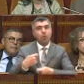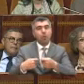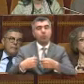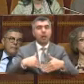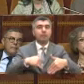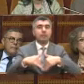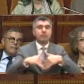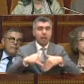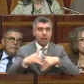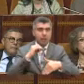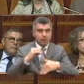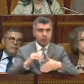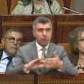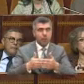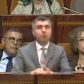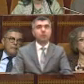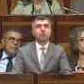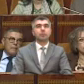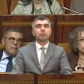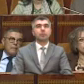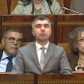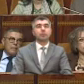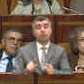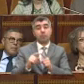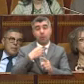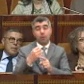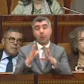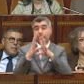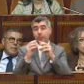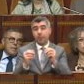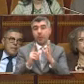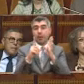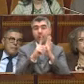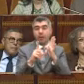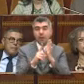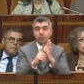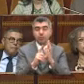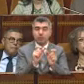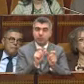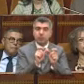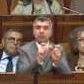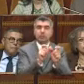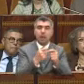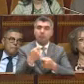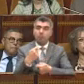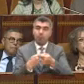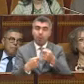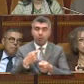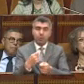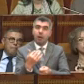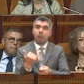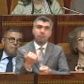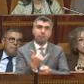ما حنا ضد الفراشه، ما حنا ضد الماركات العالميه، وانما في ظل غياب قانون تاطيري لهاد المهنه ديال التجار،